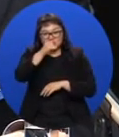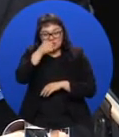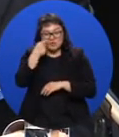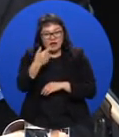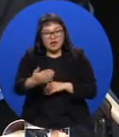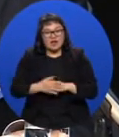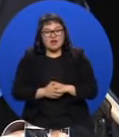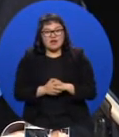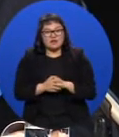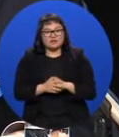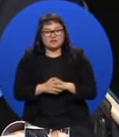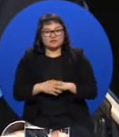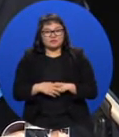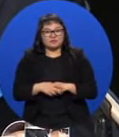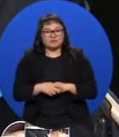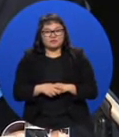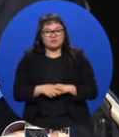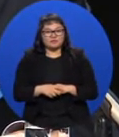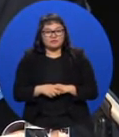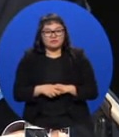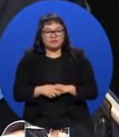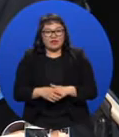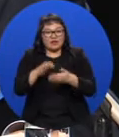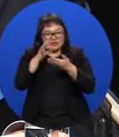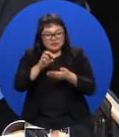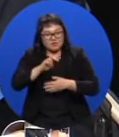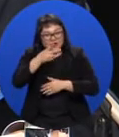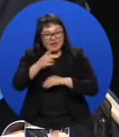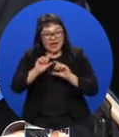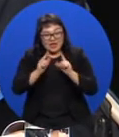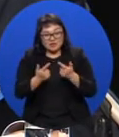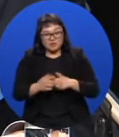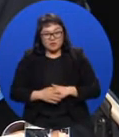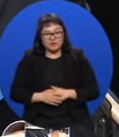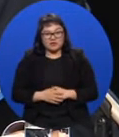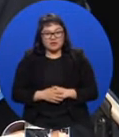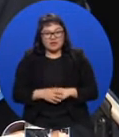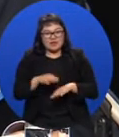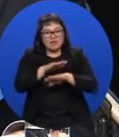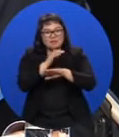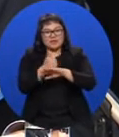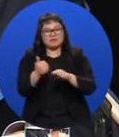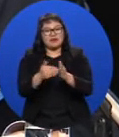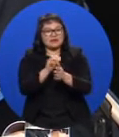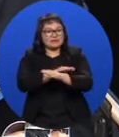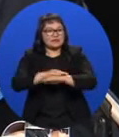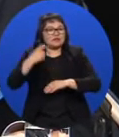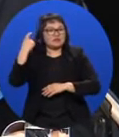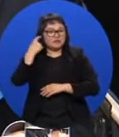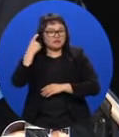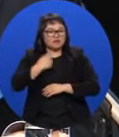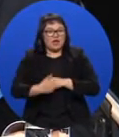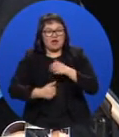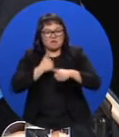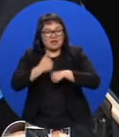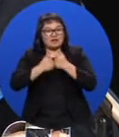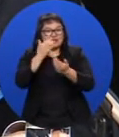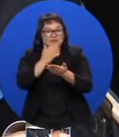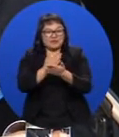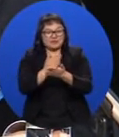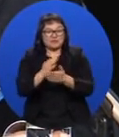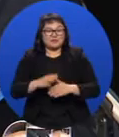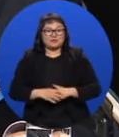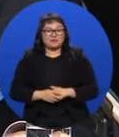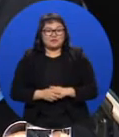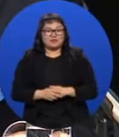들어보세요. 회사에 현물 출자한 게 아니시고요? 아니. 그러니까 끝까지 다 들어보시라고. 들어보지 않고 왜 흥분하시는지 모르겠네. 그